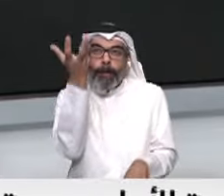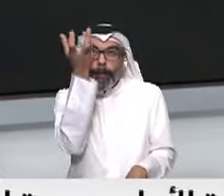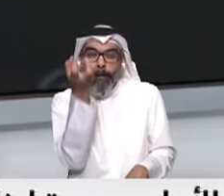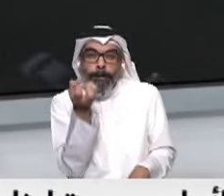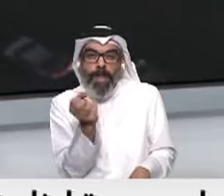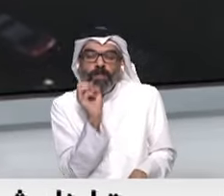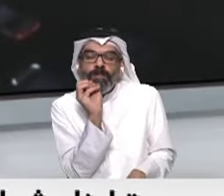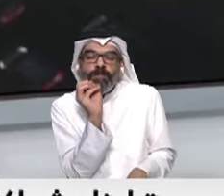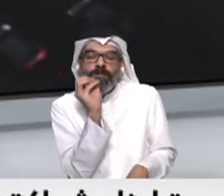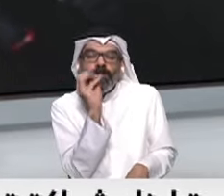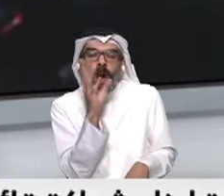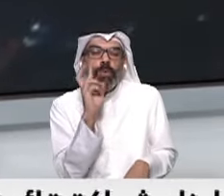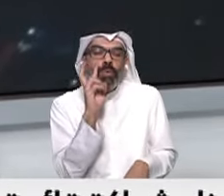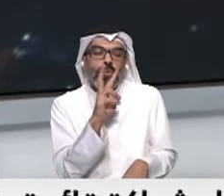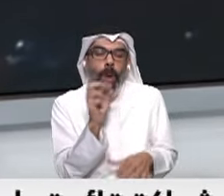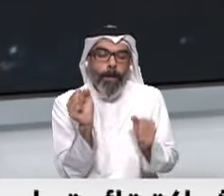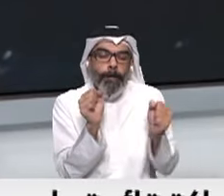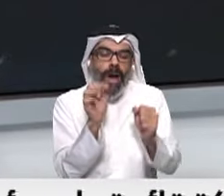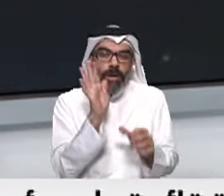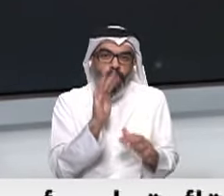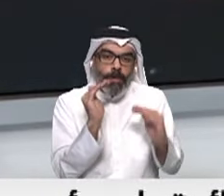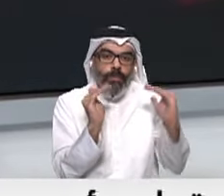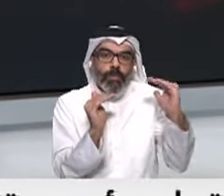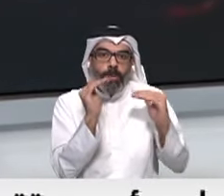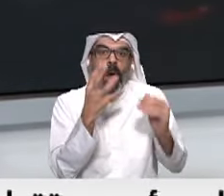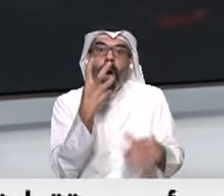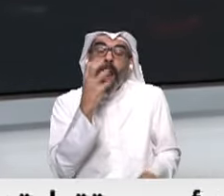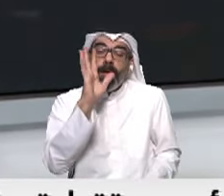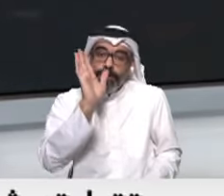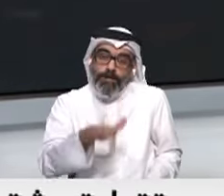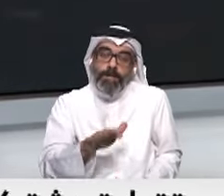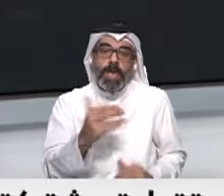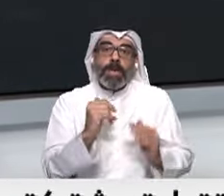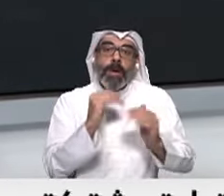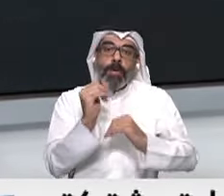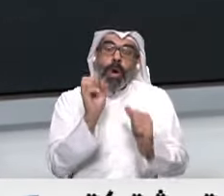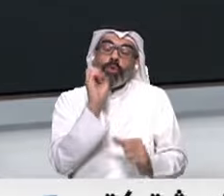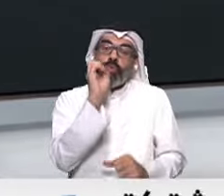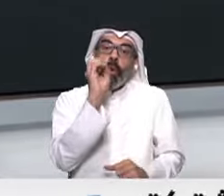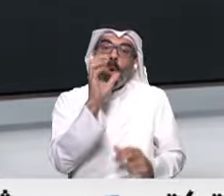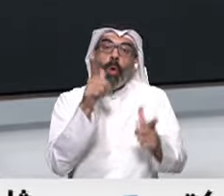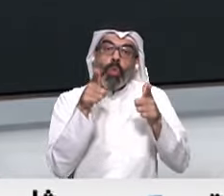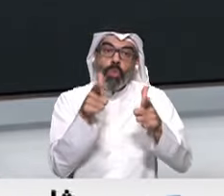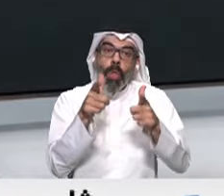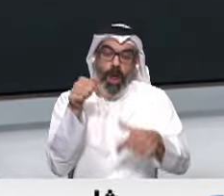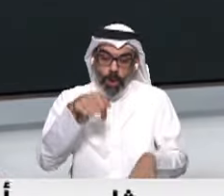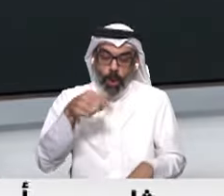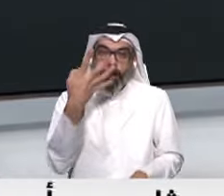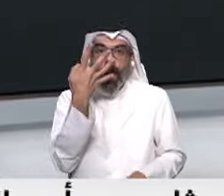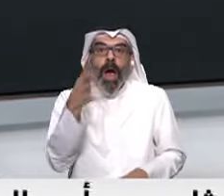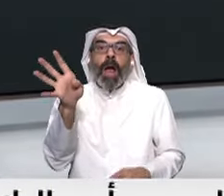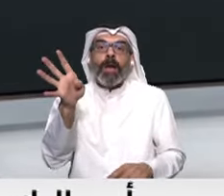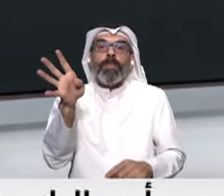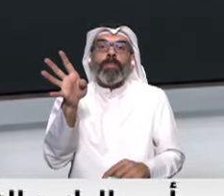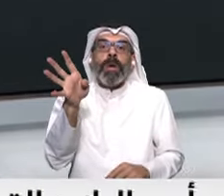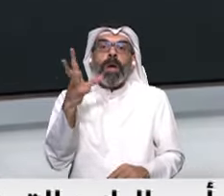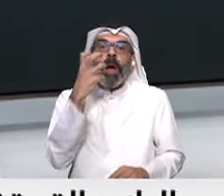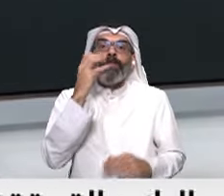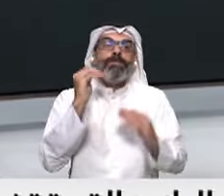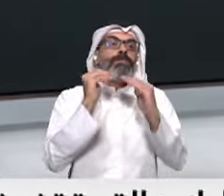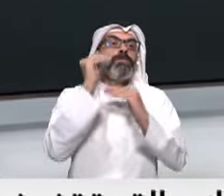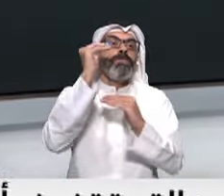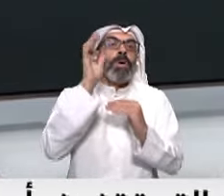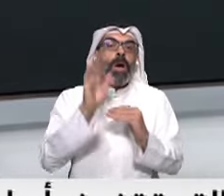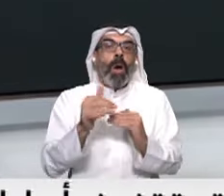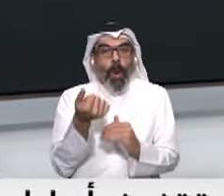اجواء المساء تكون دائما معتدله الحراره لا تزال موجوده معانا خلال فتره النهار اليوم سجلت ال 40 درجه مئويه في بعض المناطق ايضا